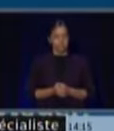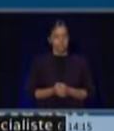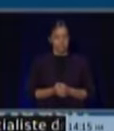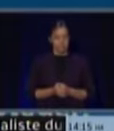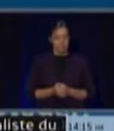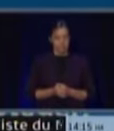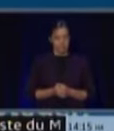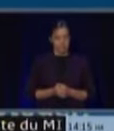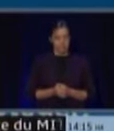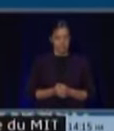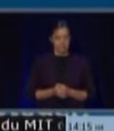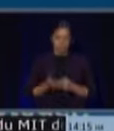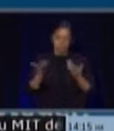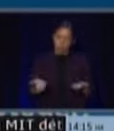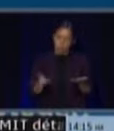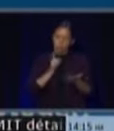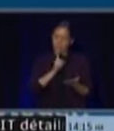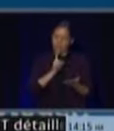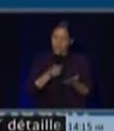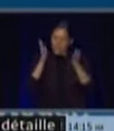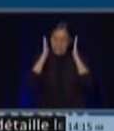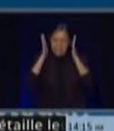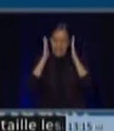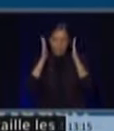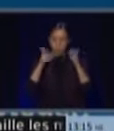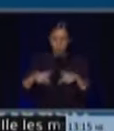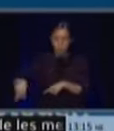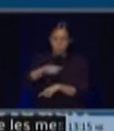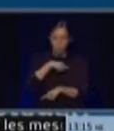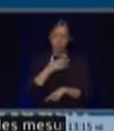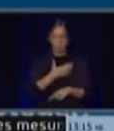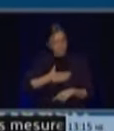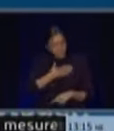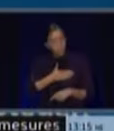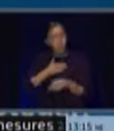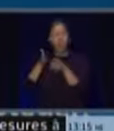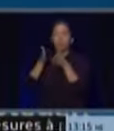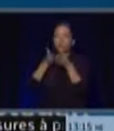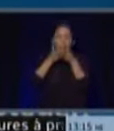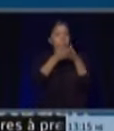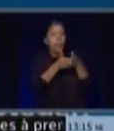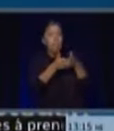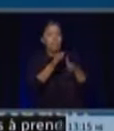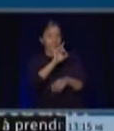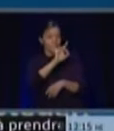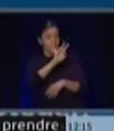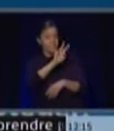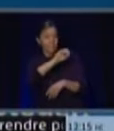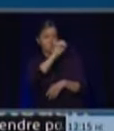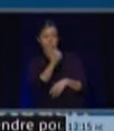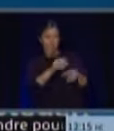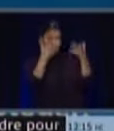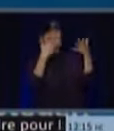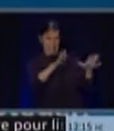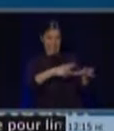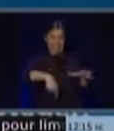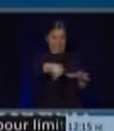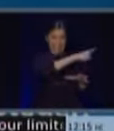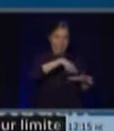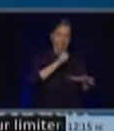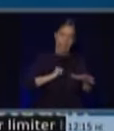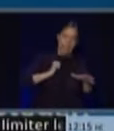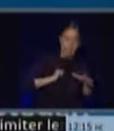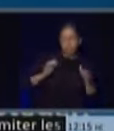c'est important, là. Moi, je demande aux Québécois, le 87 % qui est allé chercher une dose, essayez donc de convaincre